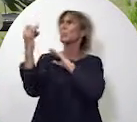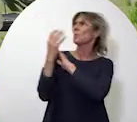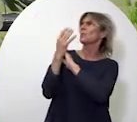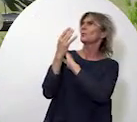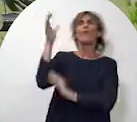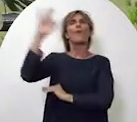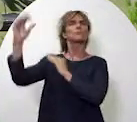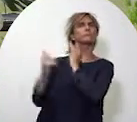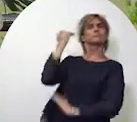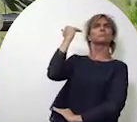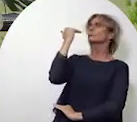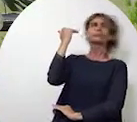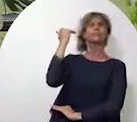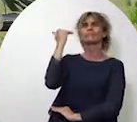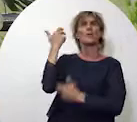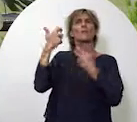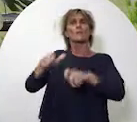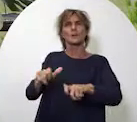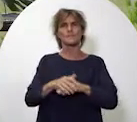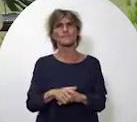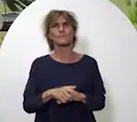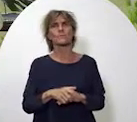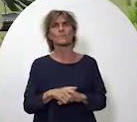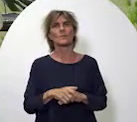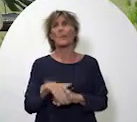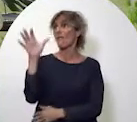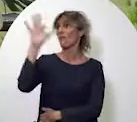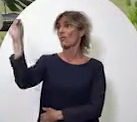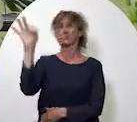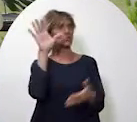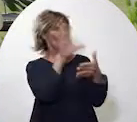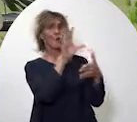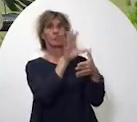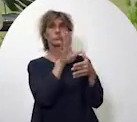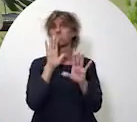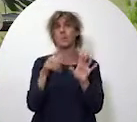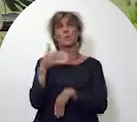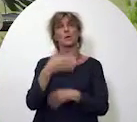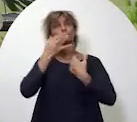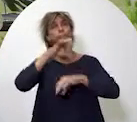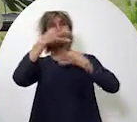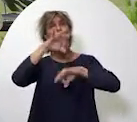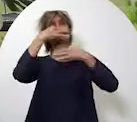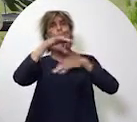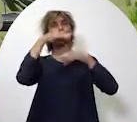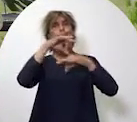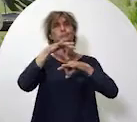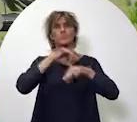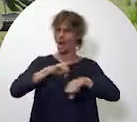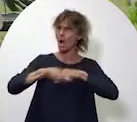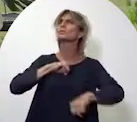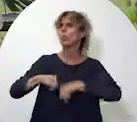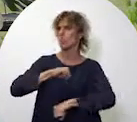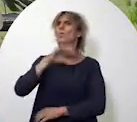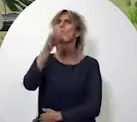et d'une phrase qui exclut la france comme la guadeloupe du reste n'a pas besoin de mots